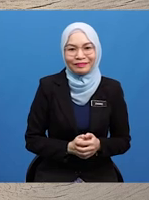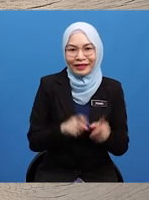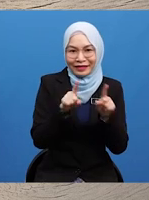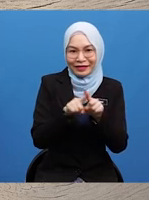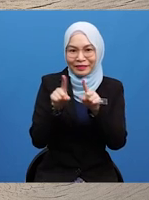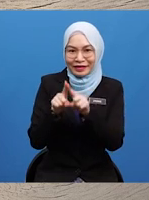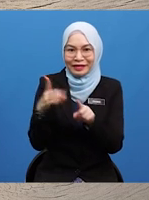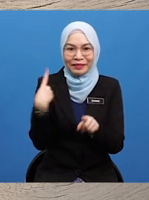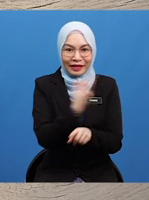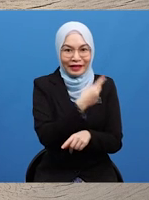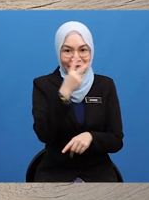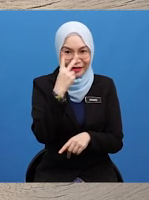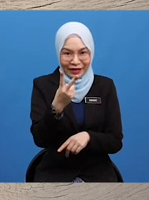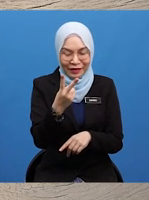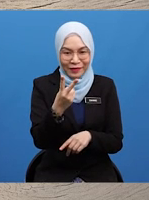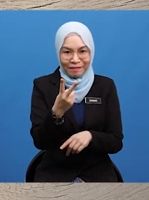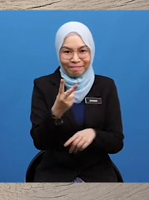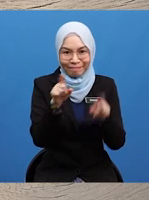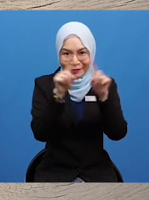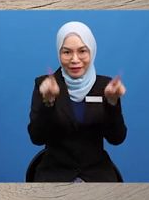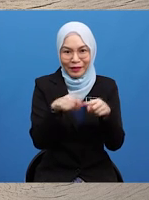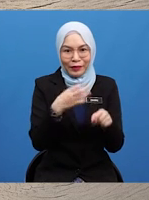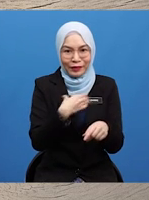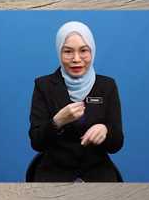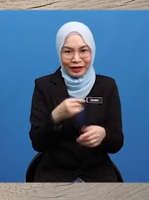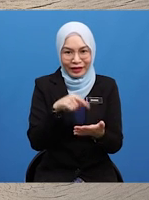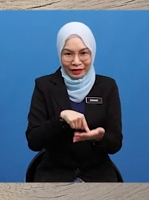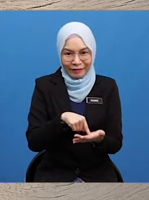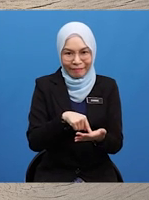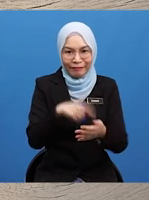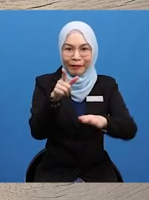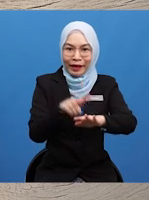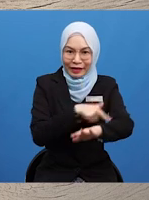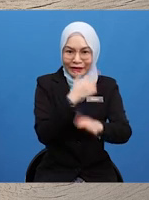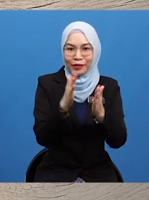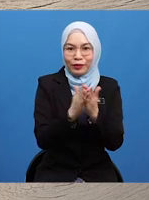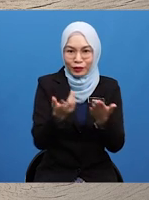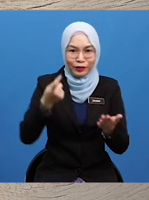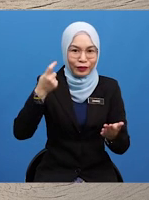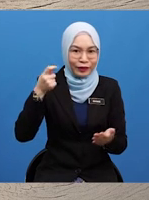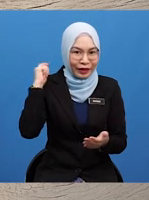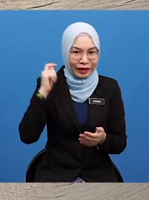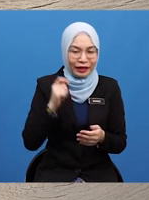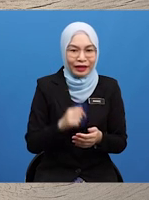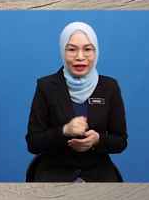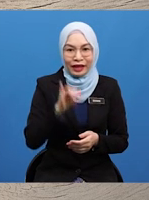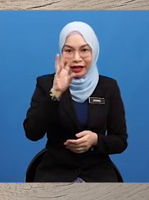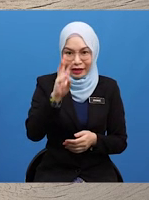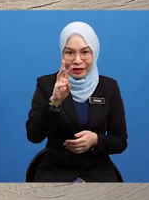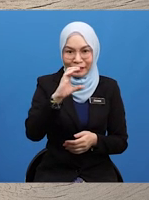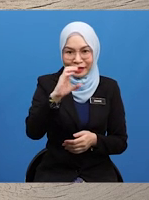Sama-sama kita lihat papan putih ini. Panjang sebuah buku tadi ialah 6